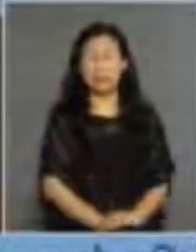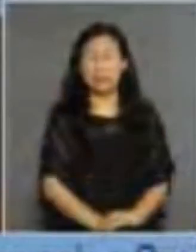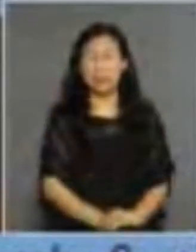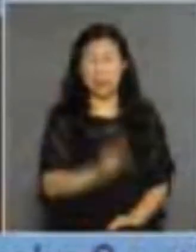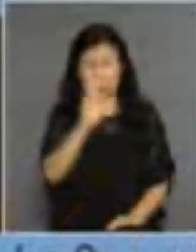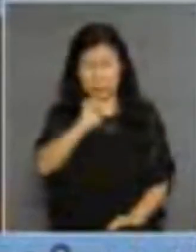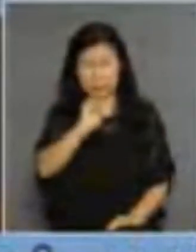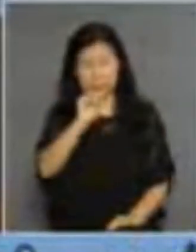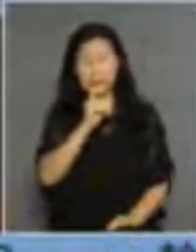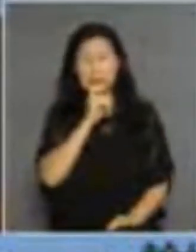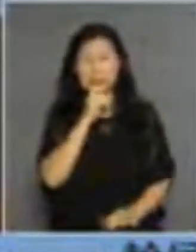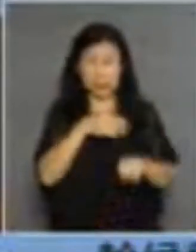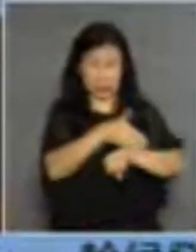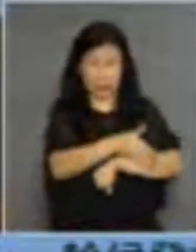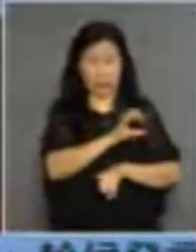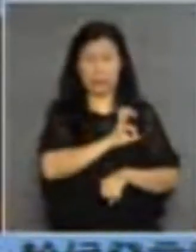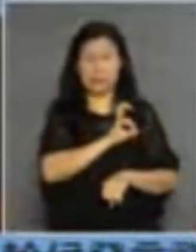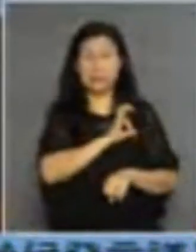到社會嘅